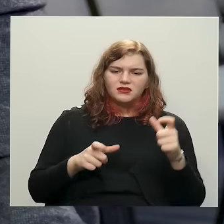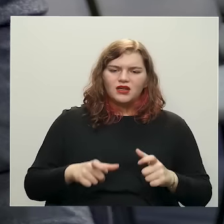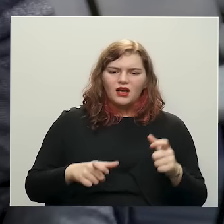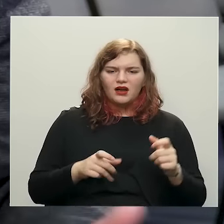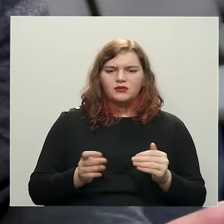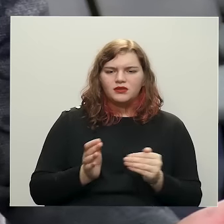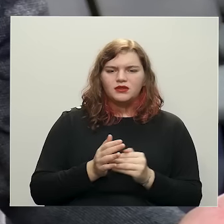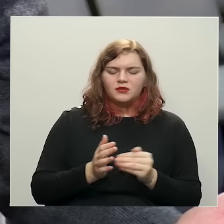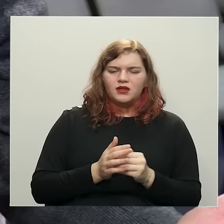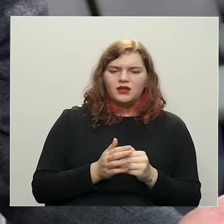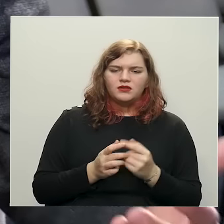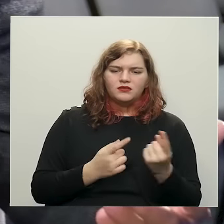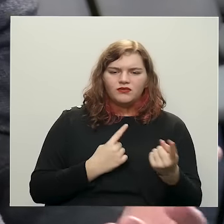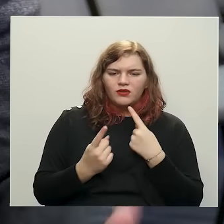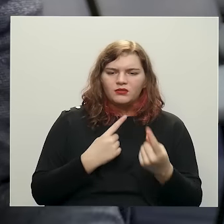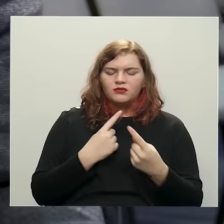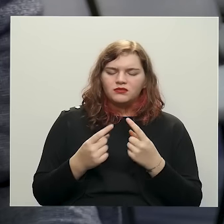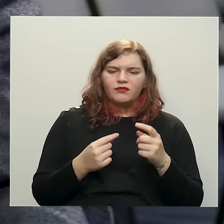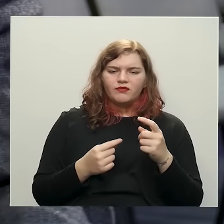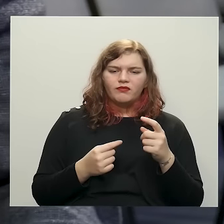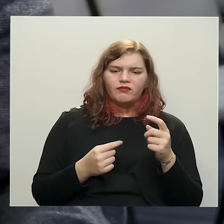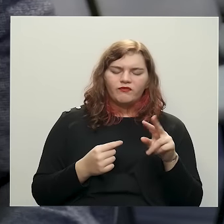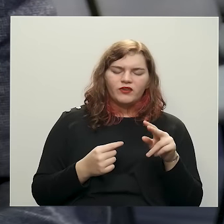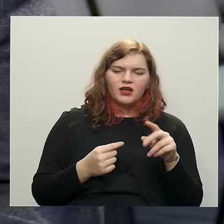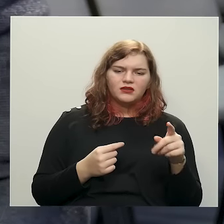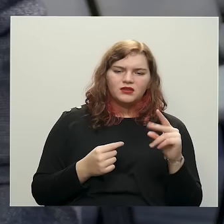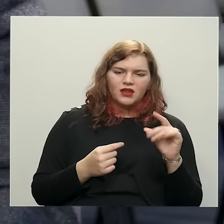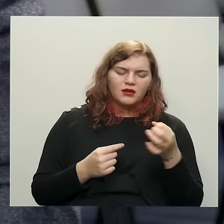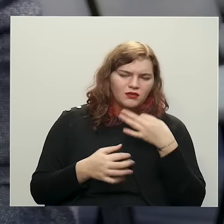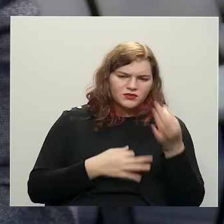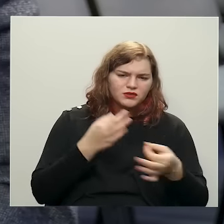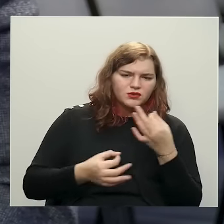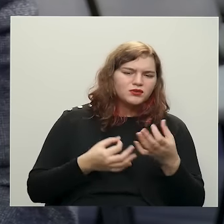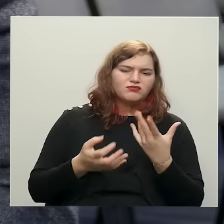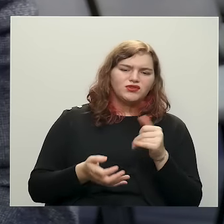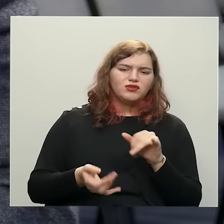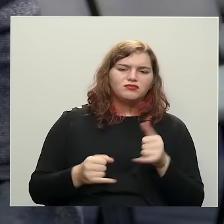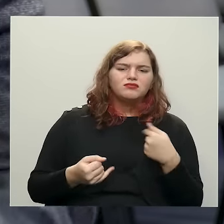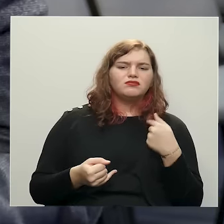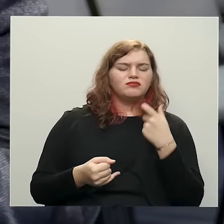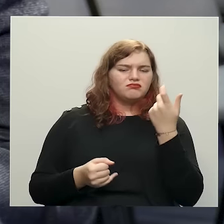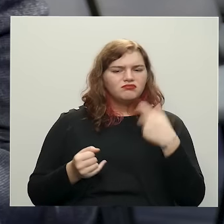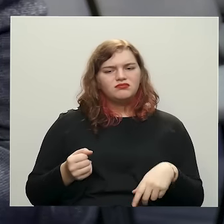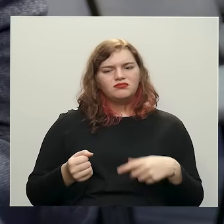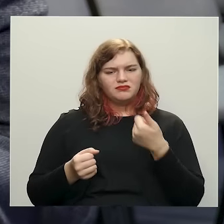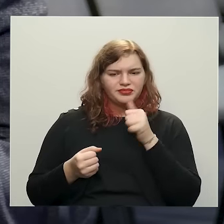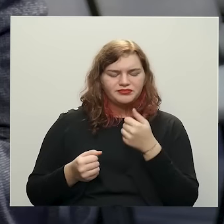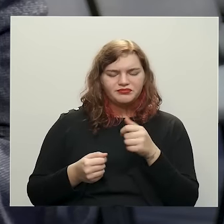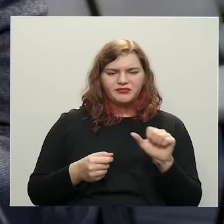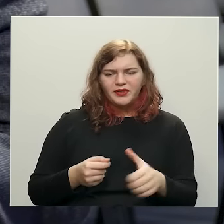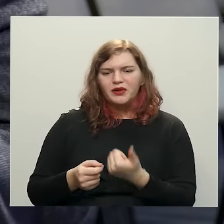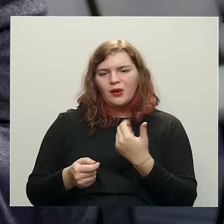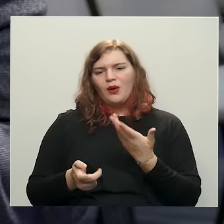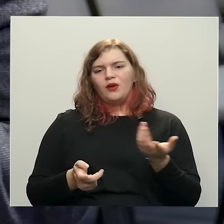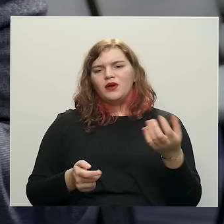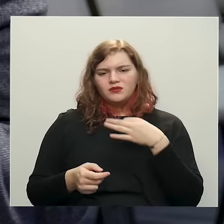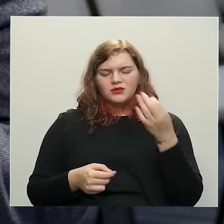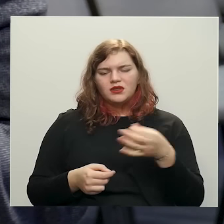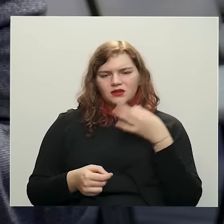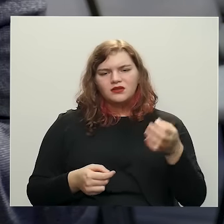trebuia să ne stăm de vorbă cu fratele Demeter. Am mărturisit tot ce a fost de mărturisit. Eu spuneam tot și